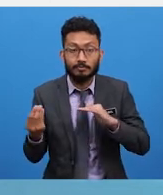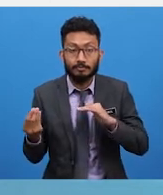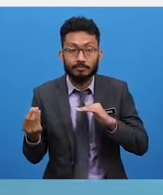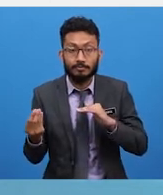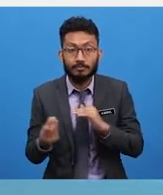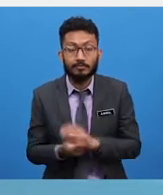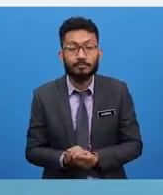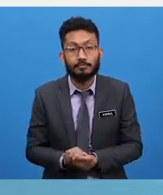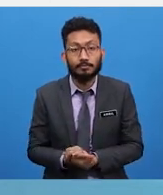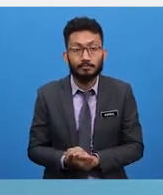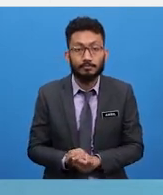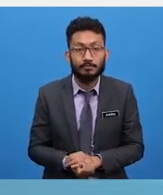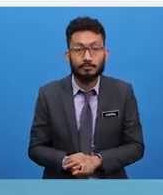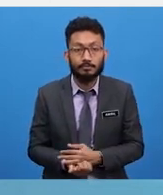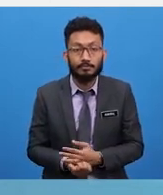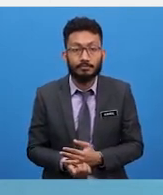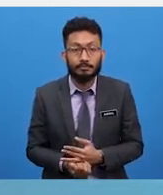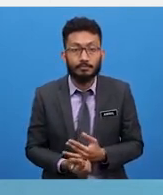teknik silika adalah